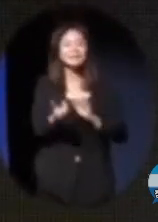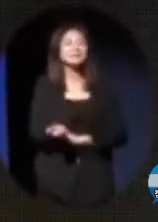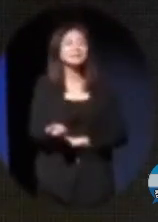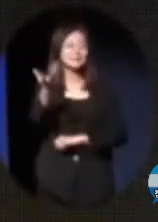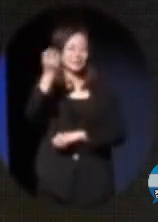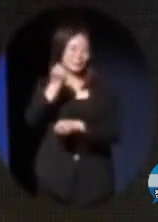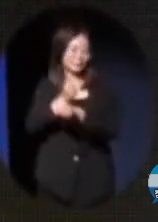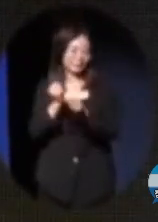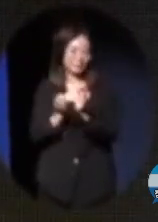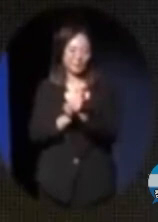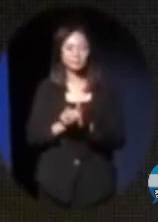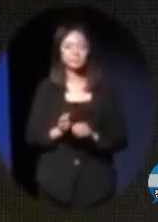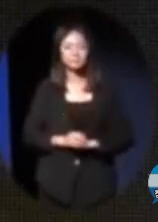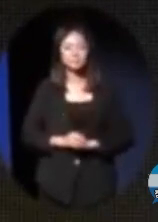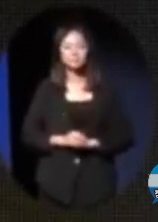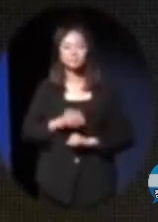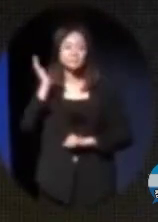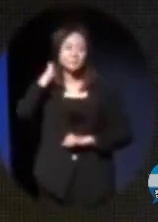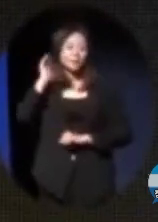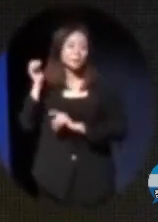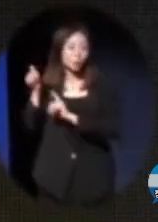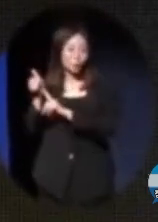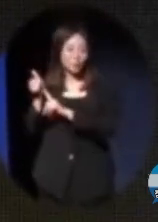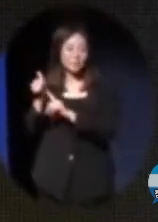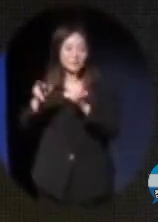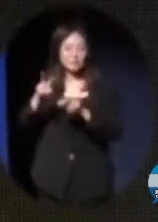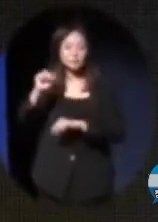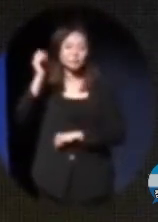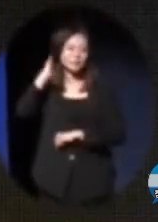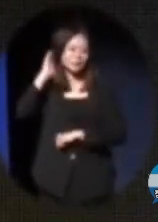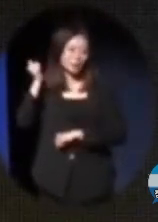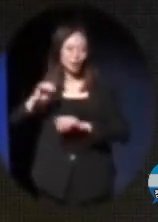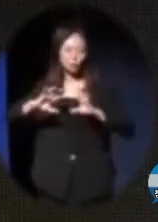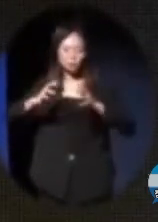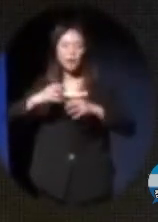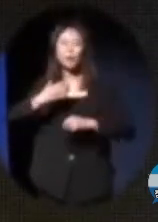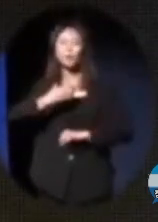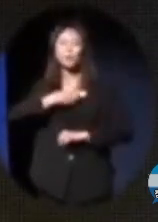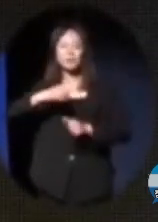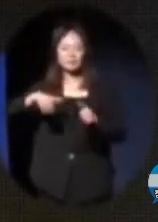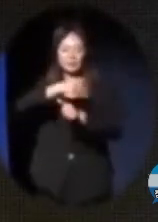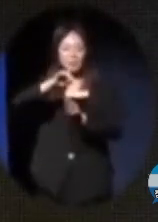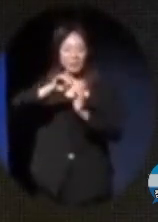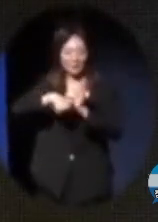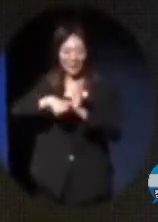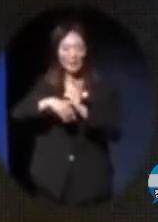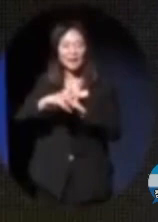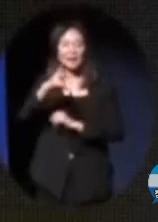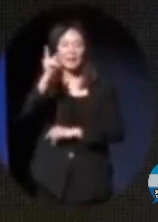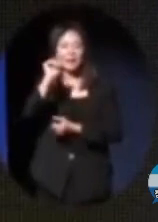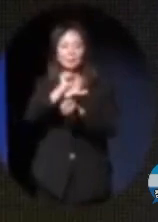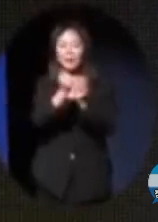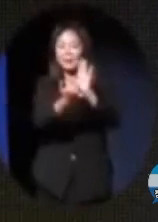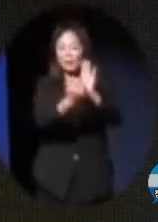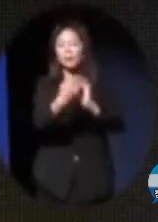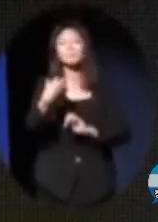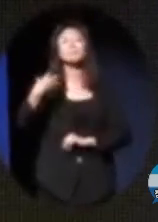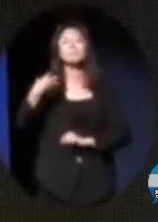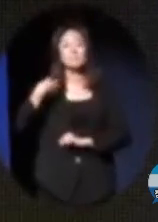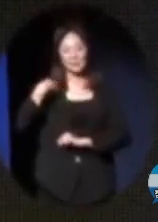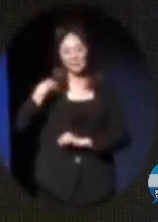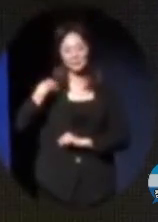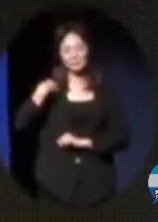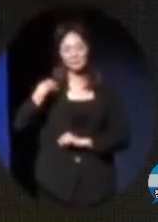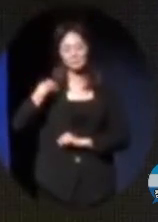만들었습니다. 문재인 정부가 직면한 국가 위기 상황에서 K-방역을 주도한